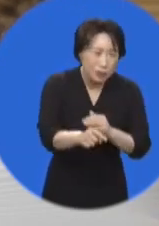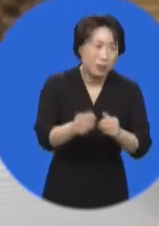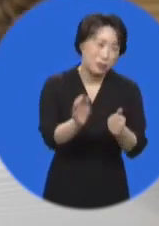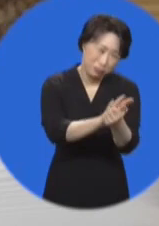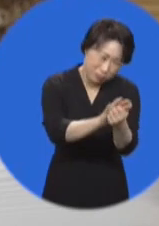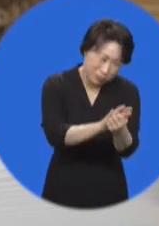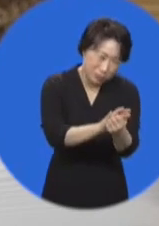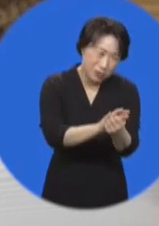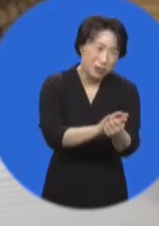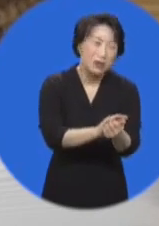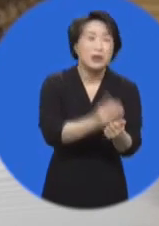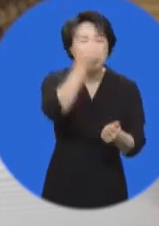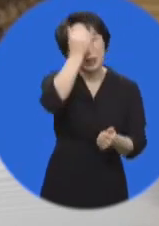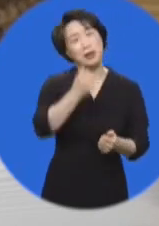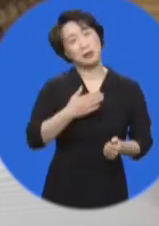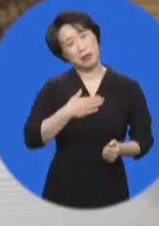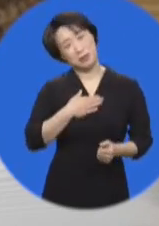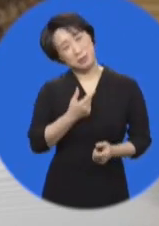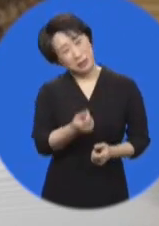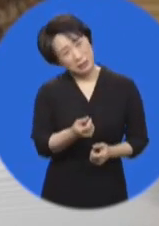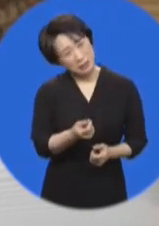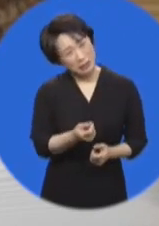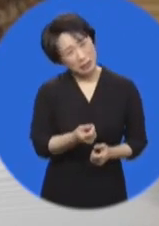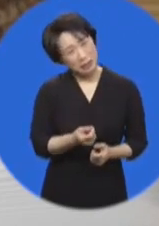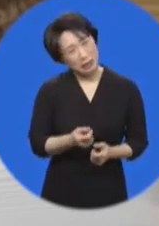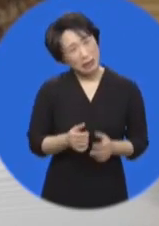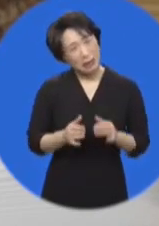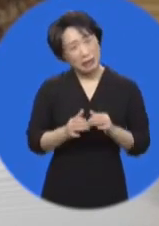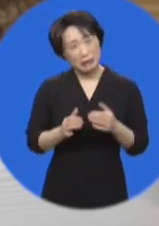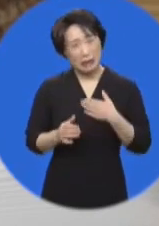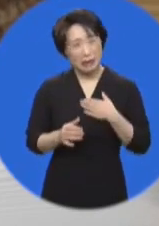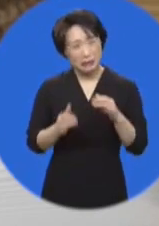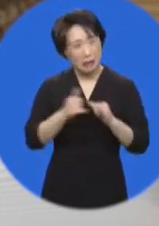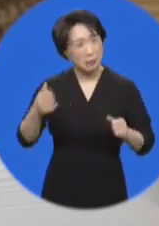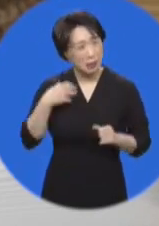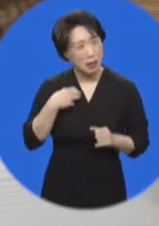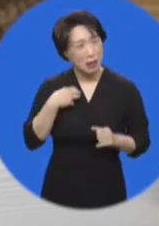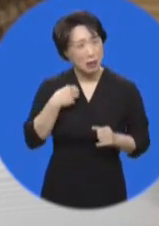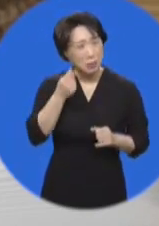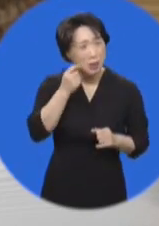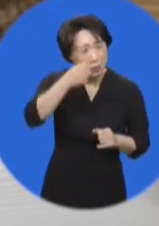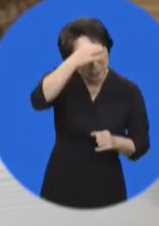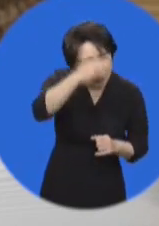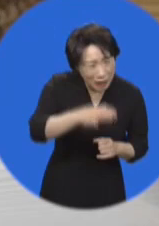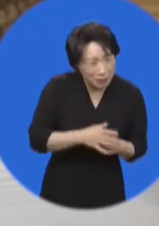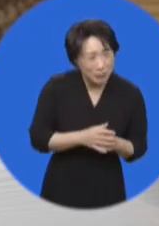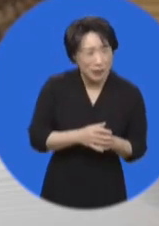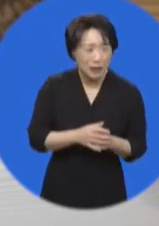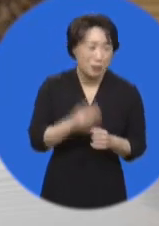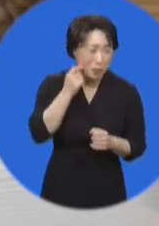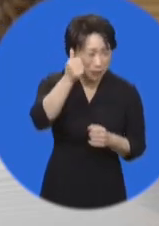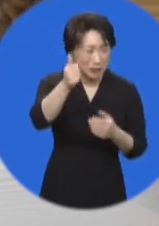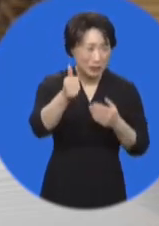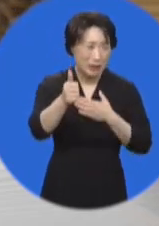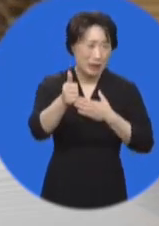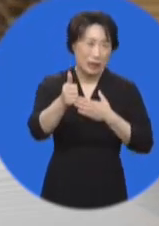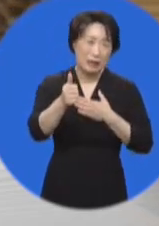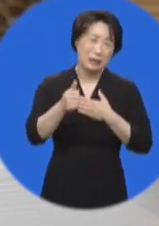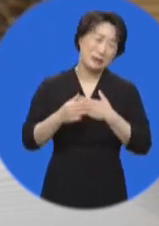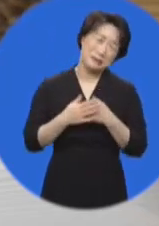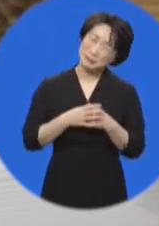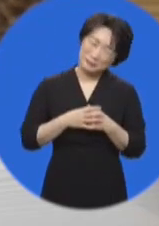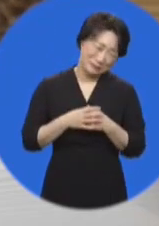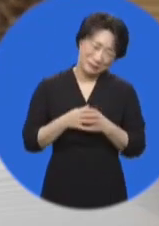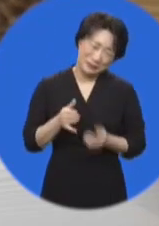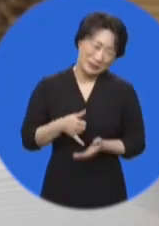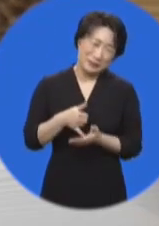가서 주문해야 되는데 사람 노릇 못해서 미안합니다. 목사가 그의